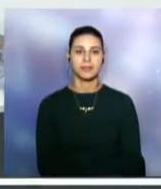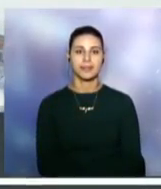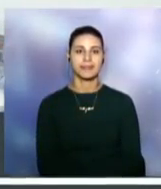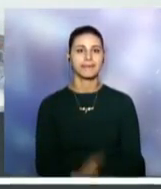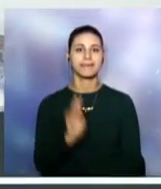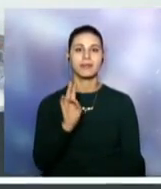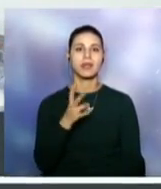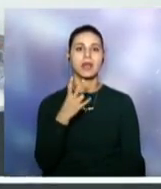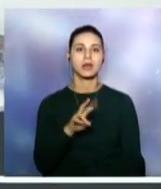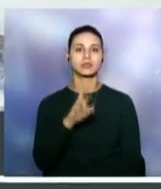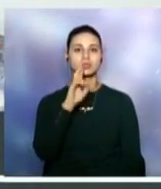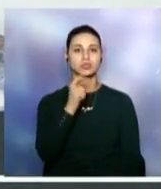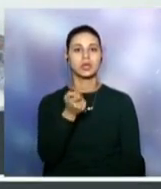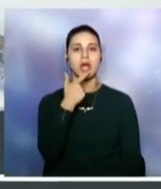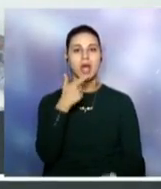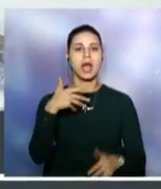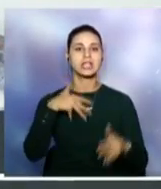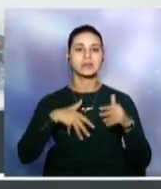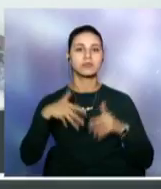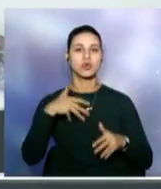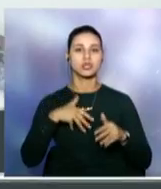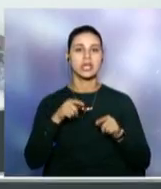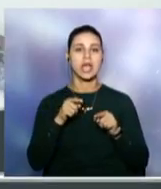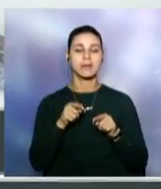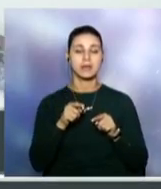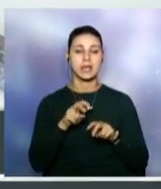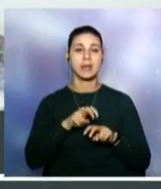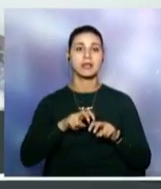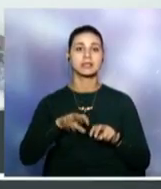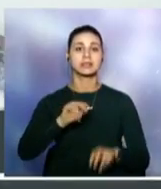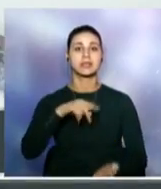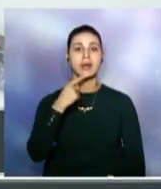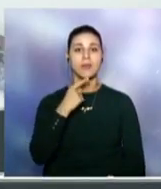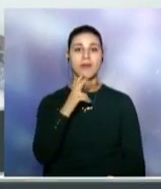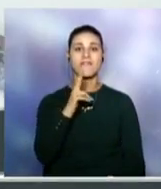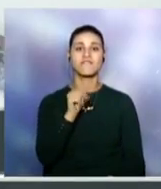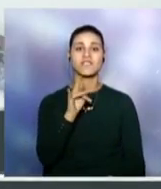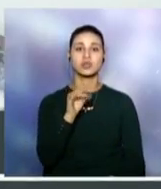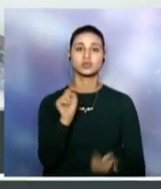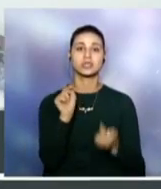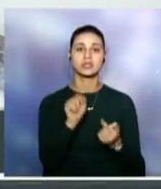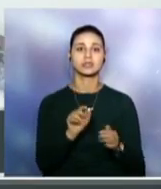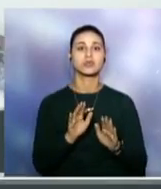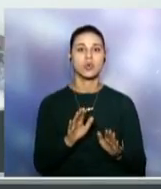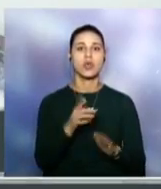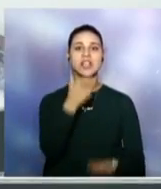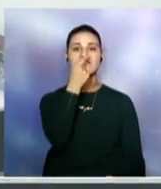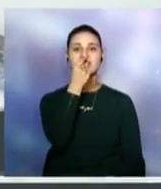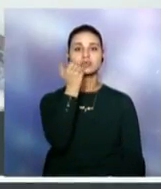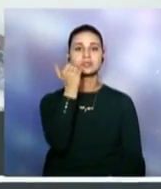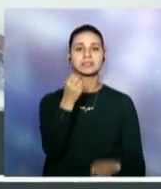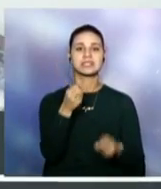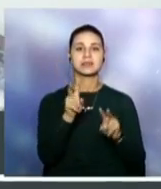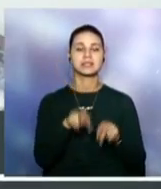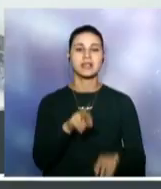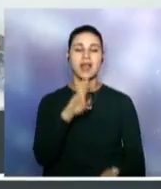Ნუეცდებით ანტიბიოტიკებით მკურნალობას. მედიკოსები განმარტავენ, რომ ვირუსს ებრძვის ანტივირუსული